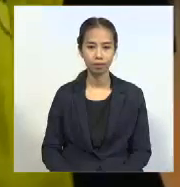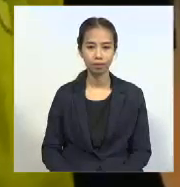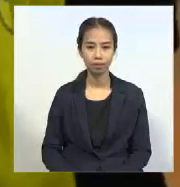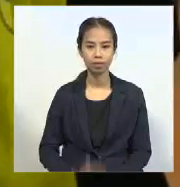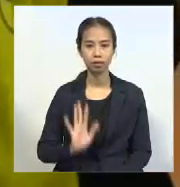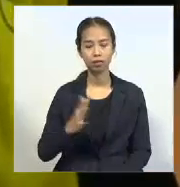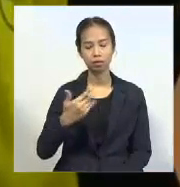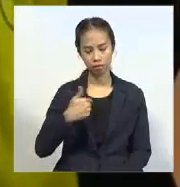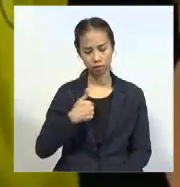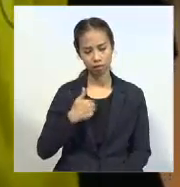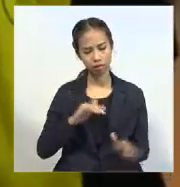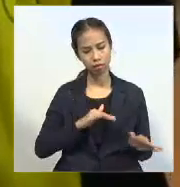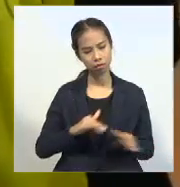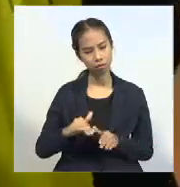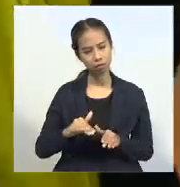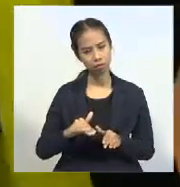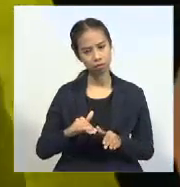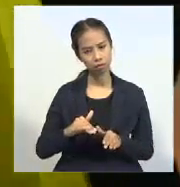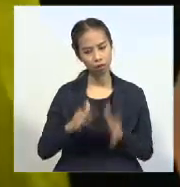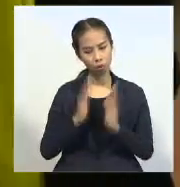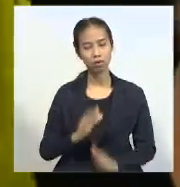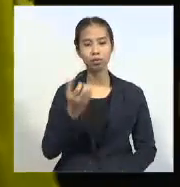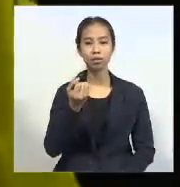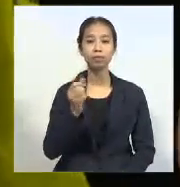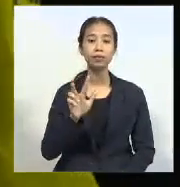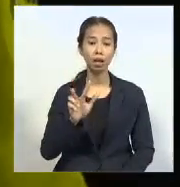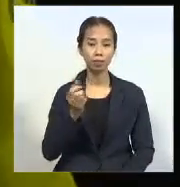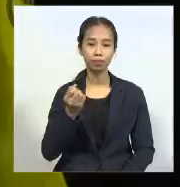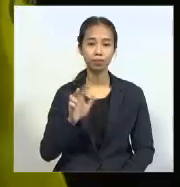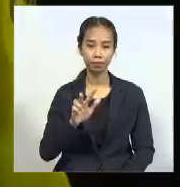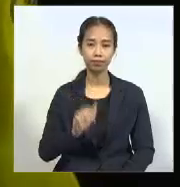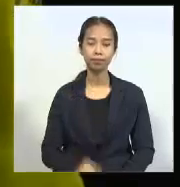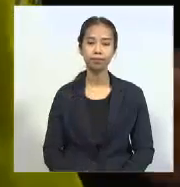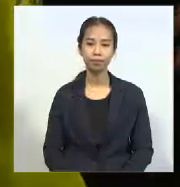มากัน13คน